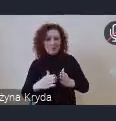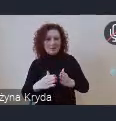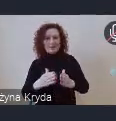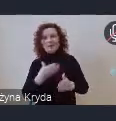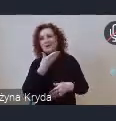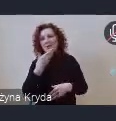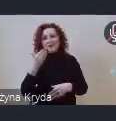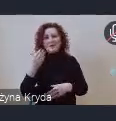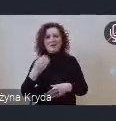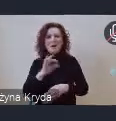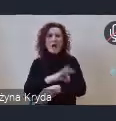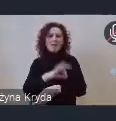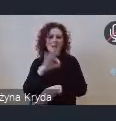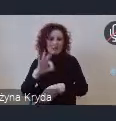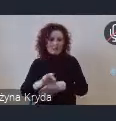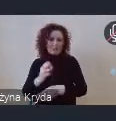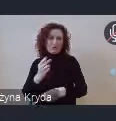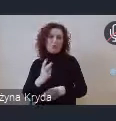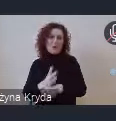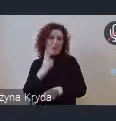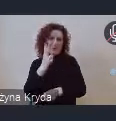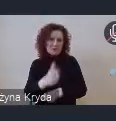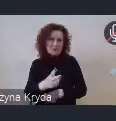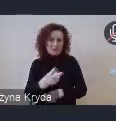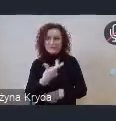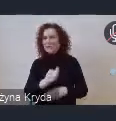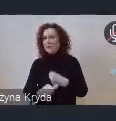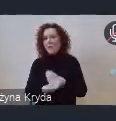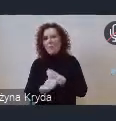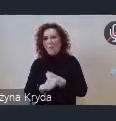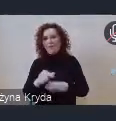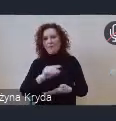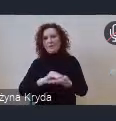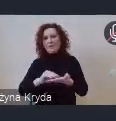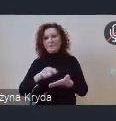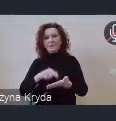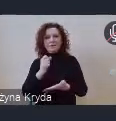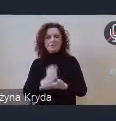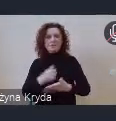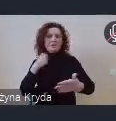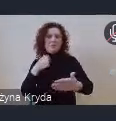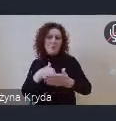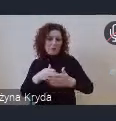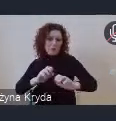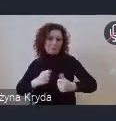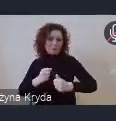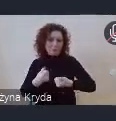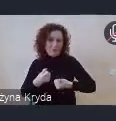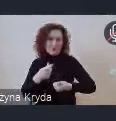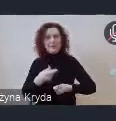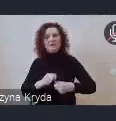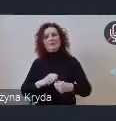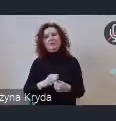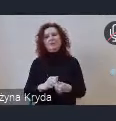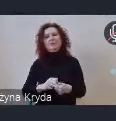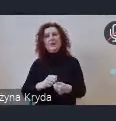bo nie po to jest ustawa żeby blokować wasze działania i żeby jak realizować system cały tylko